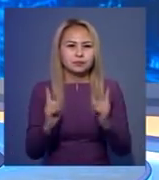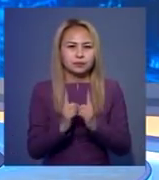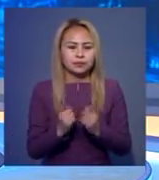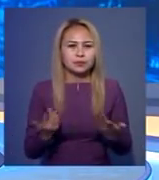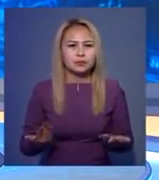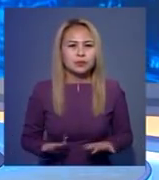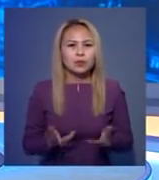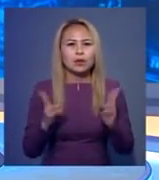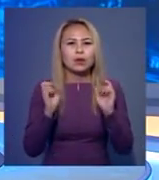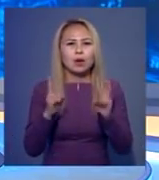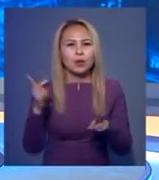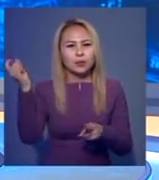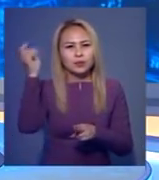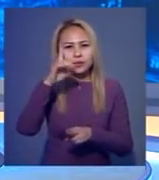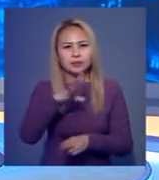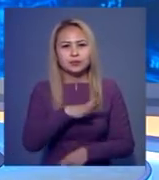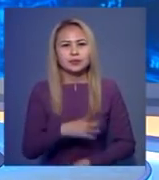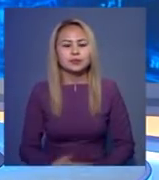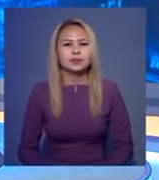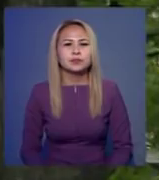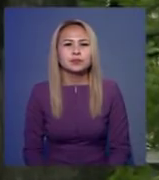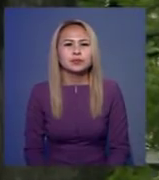бірқатарымен кездесіп, тұрмыс тіршілігімен танысты.